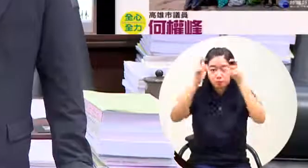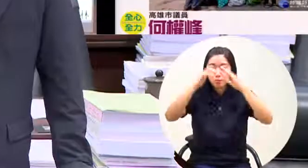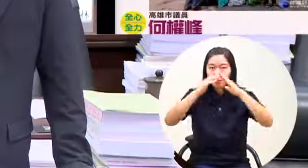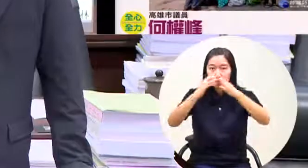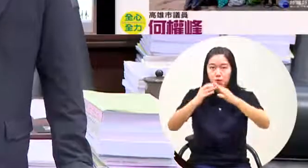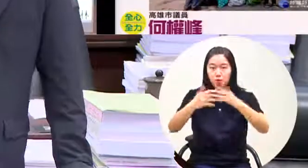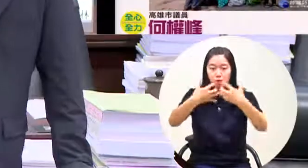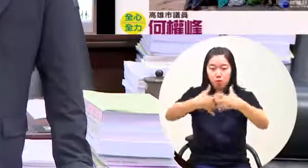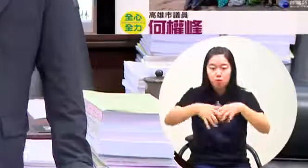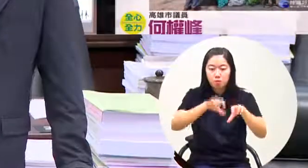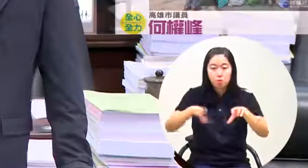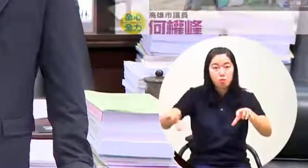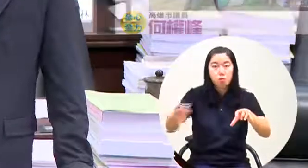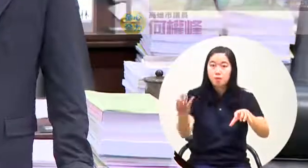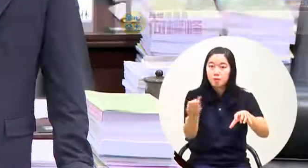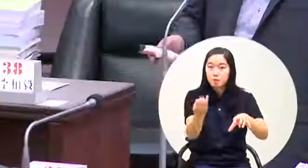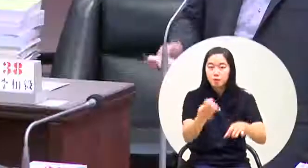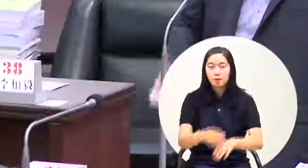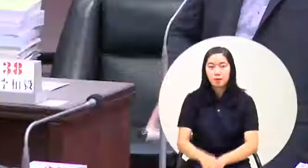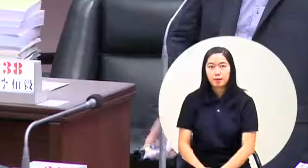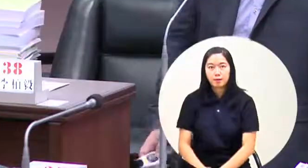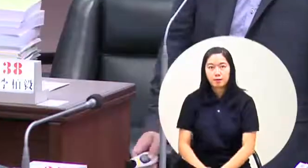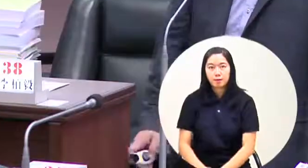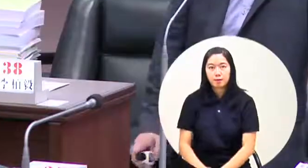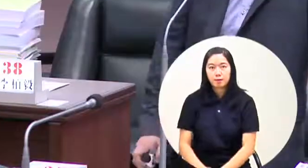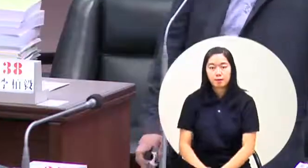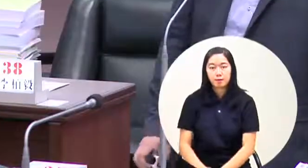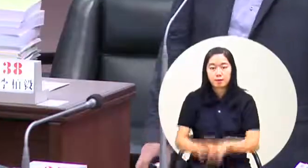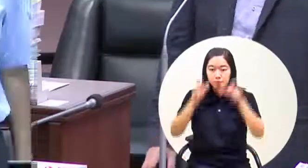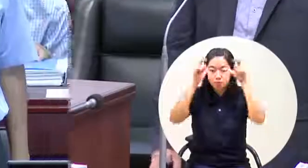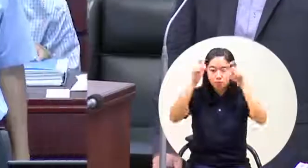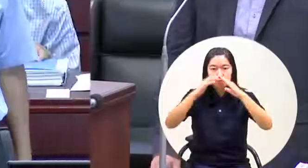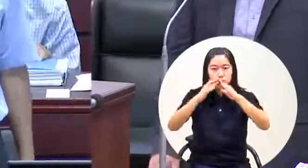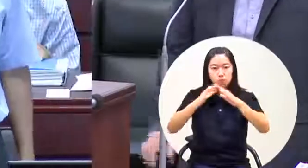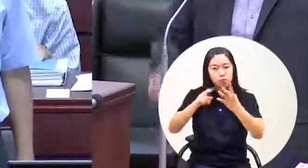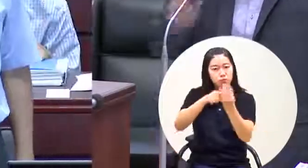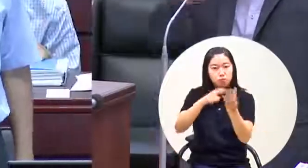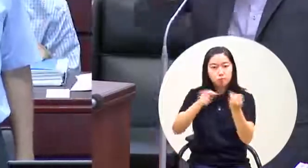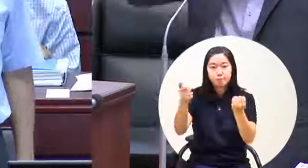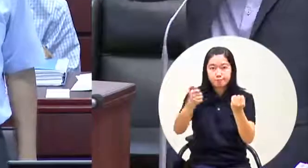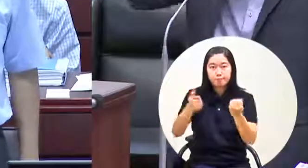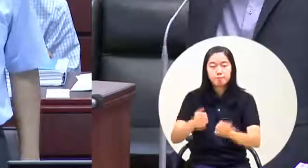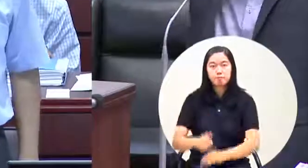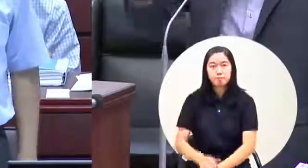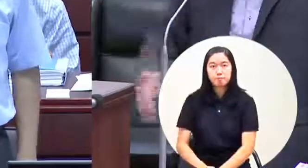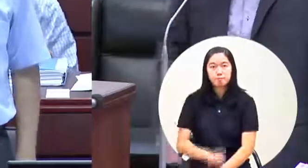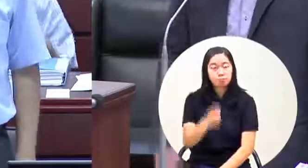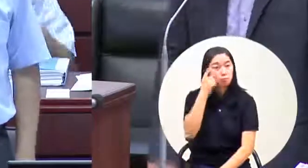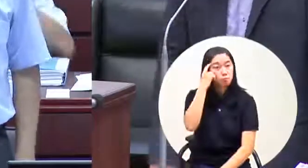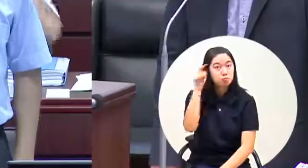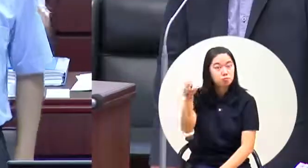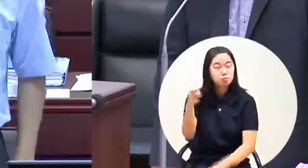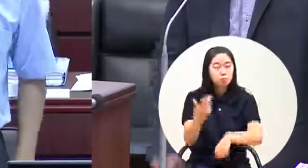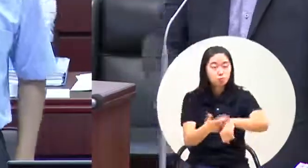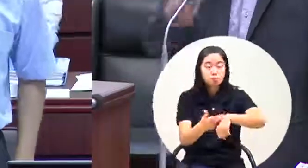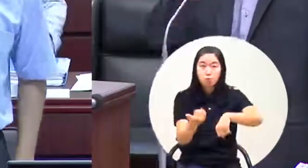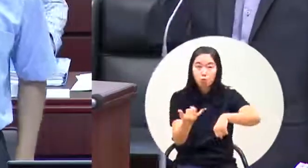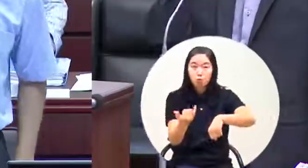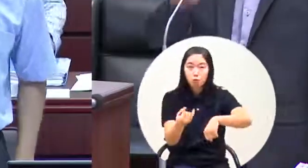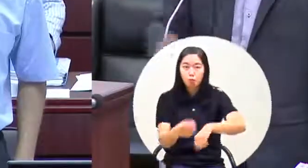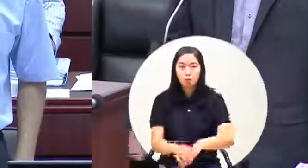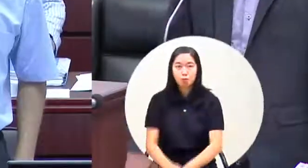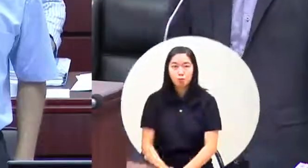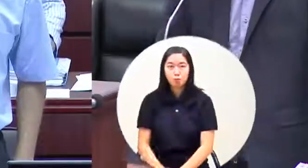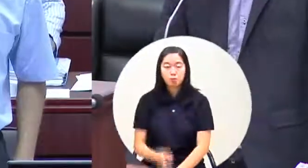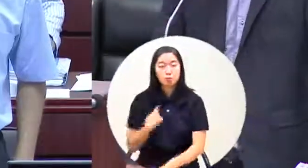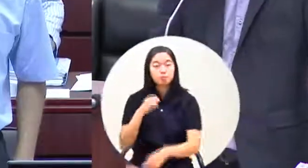台？ 目前全部有50台。 50台，那你觉得它的效用好不好？ 好啊，这